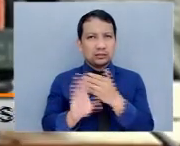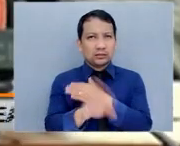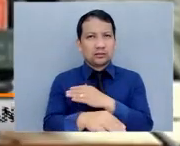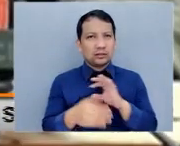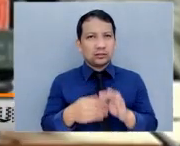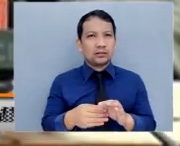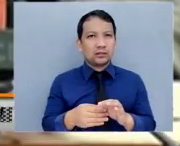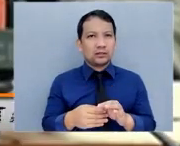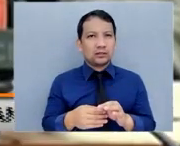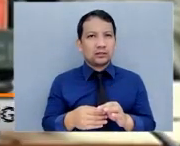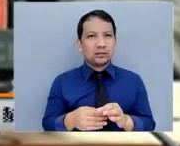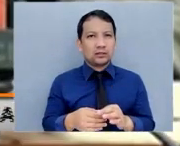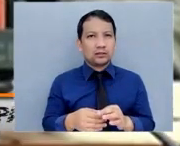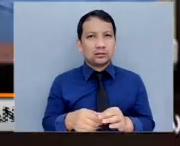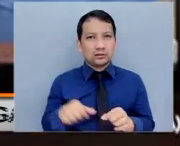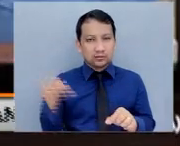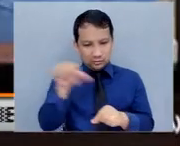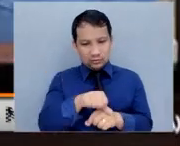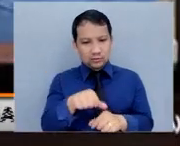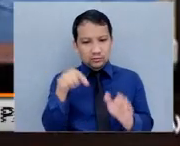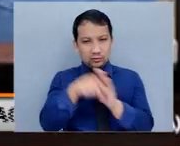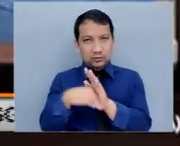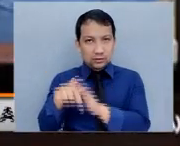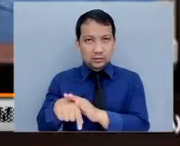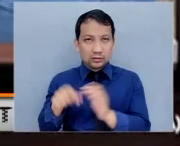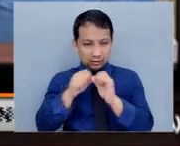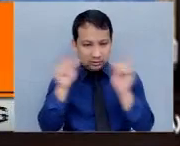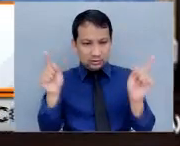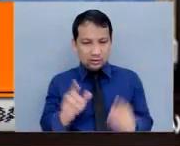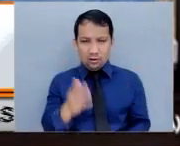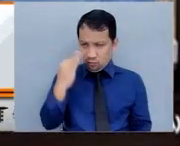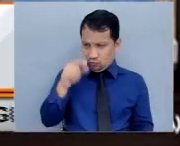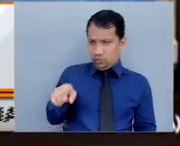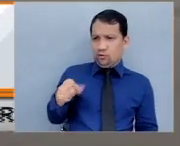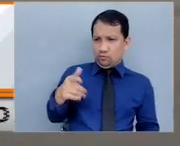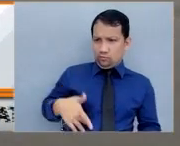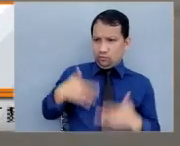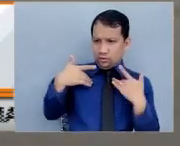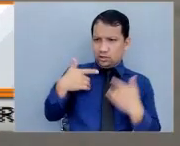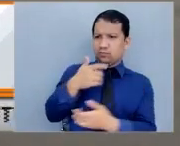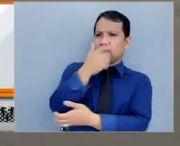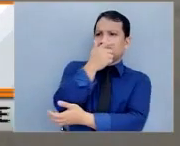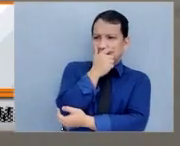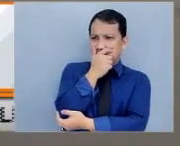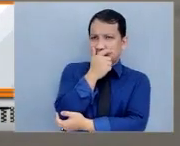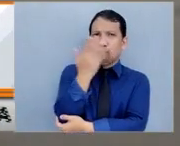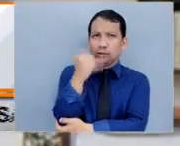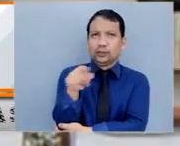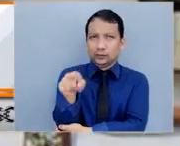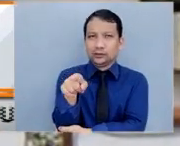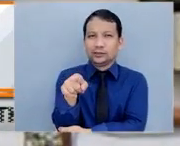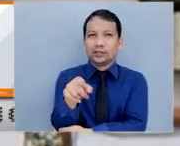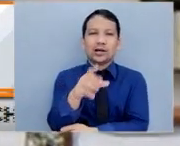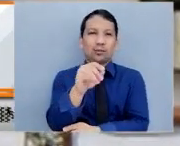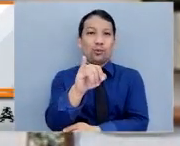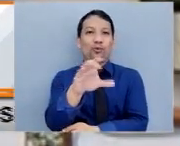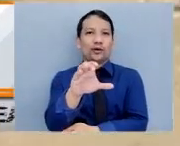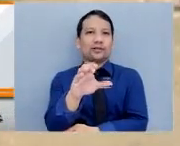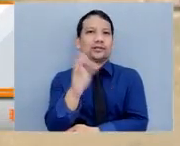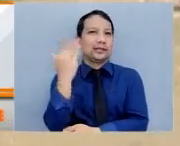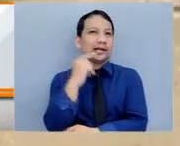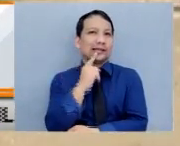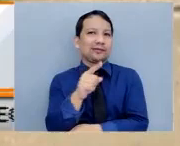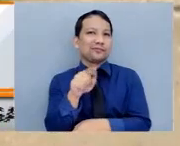Kinukong baraw po eh, minapakinalaw po eh. At nagulat ako, buhay ka pa. Aminado naman ang dating OIC sa maximum